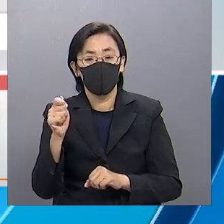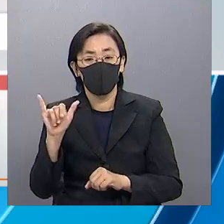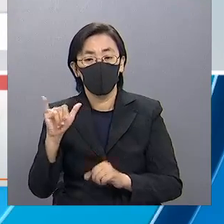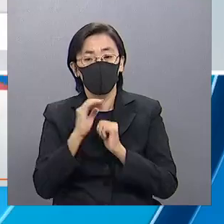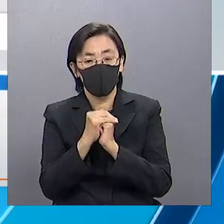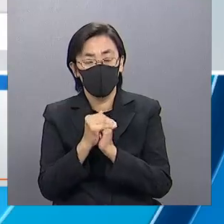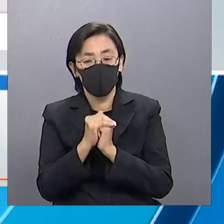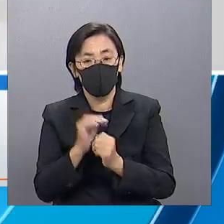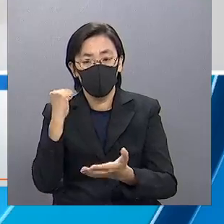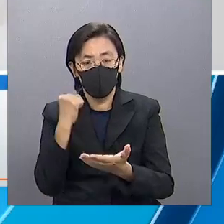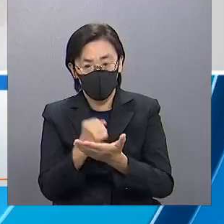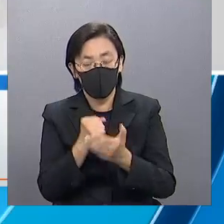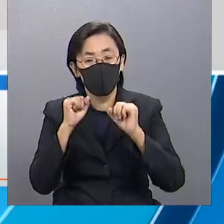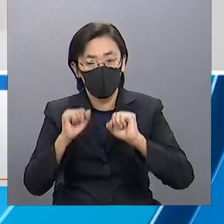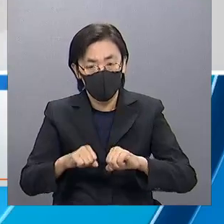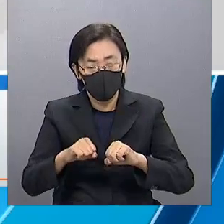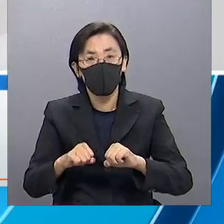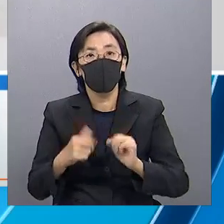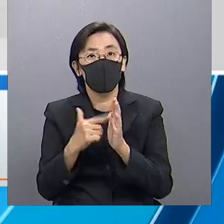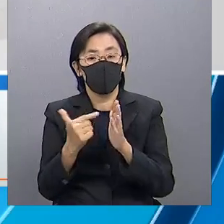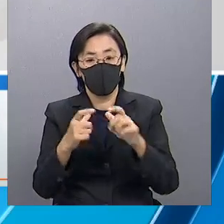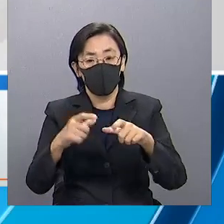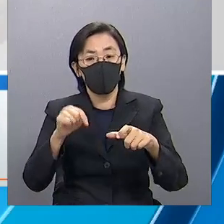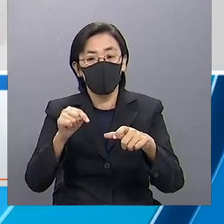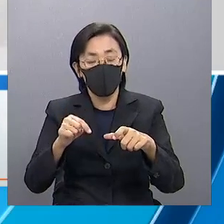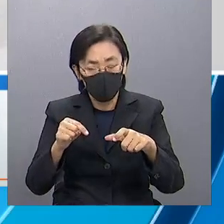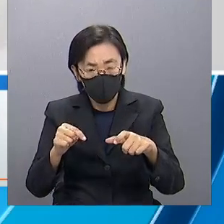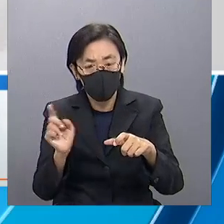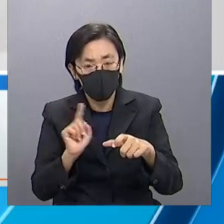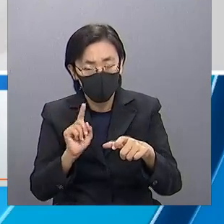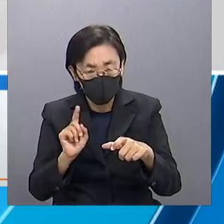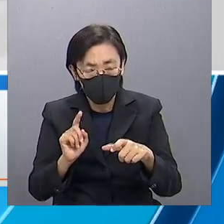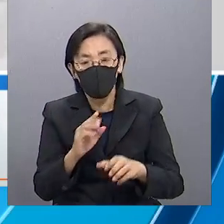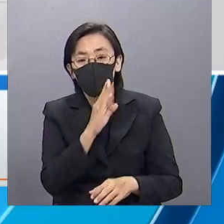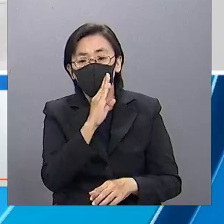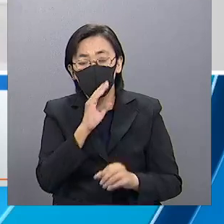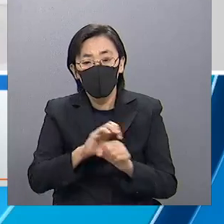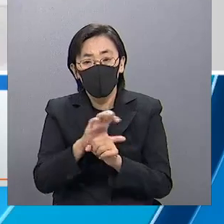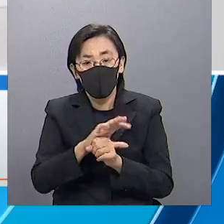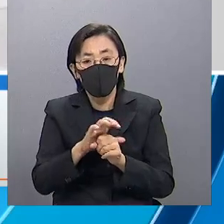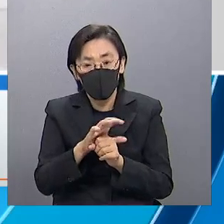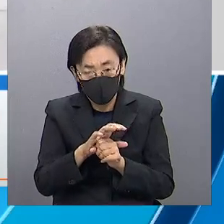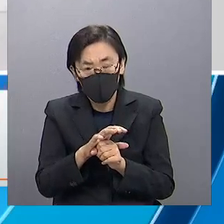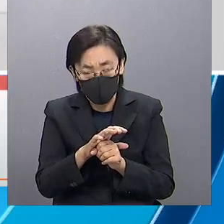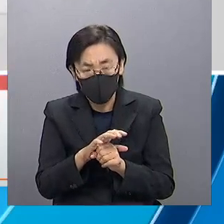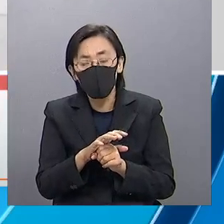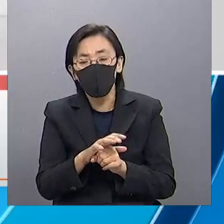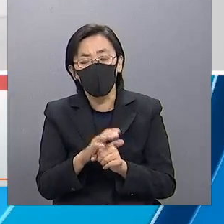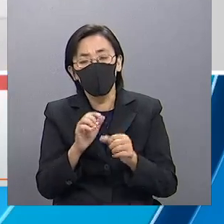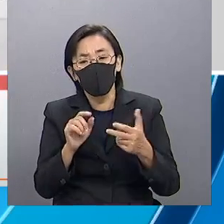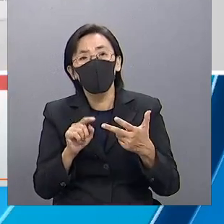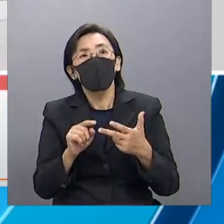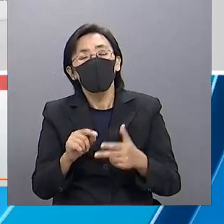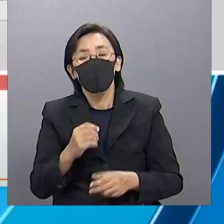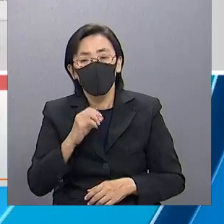านี้นะคะโดยที่ระบุสัคุเพิ่มเติมว่าสามารถบัเทาอาจารย์COVID-19 นันระยะเบาและปานกลางได้แ่ไ้ไออ่อน